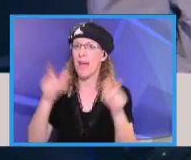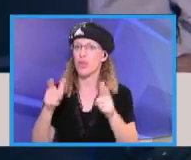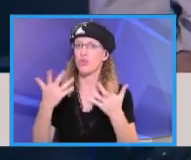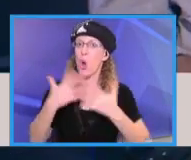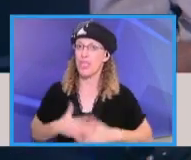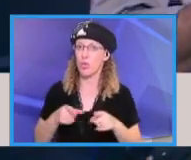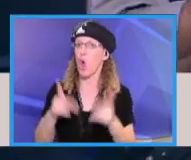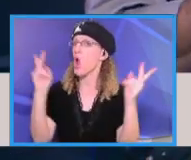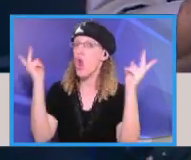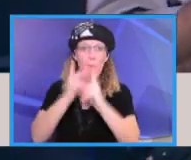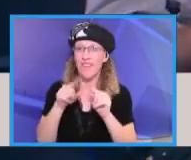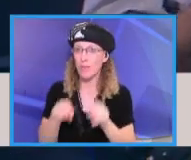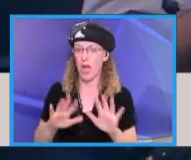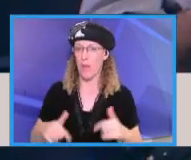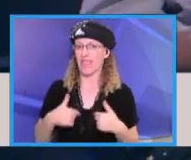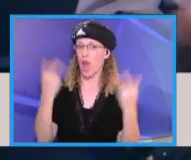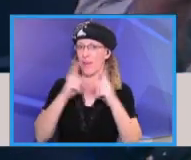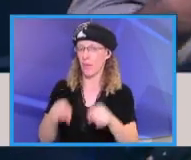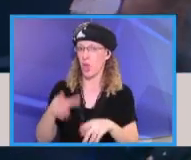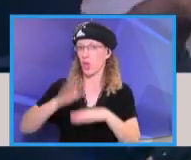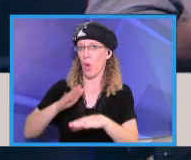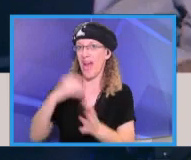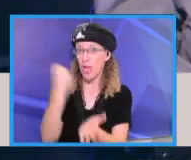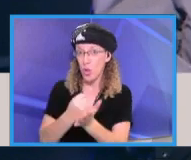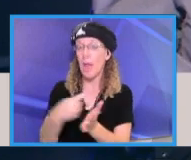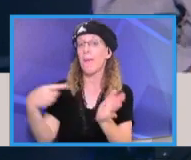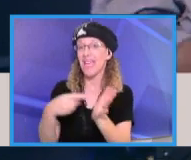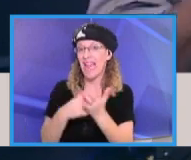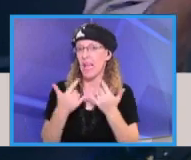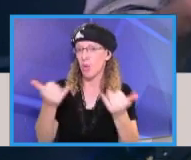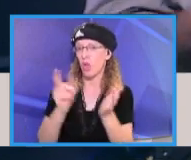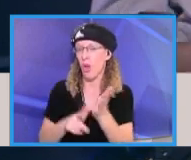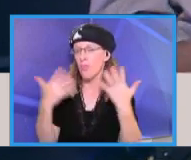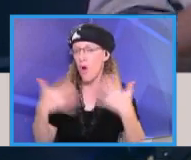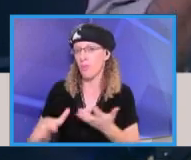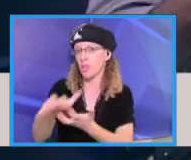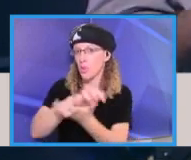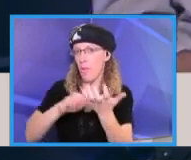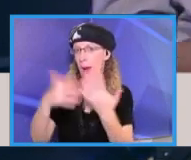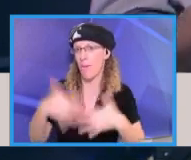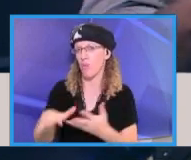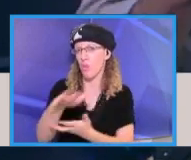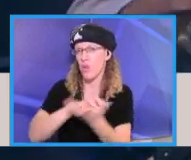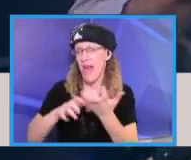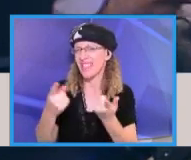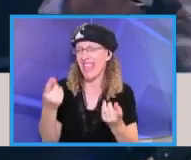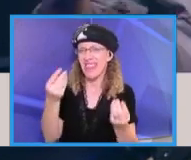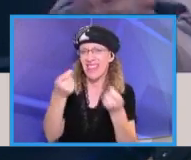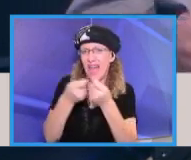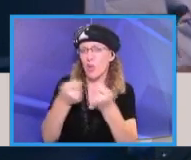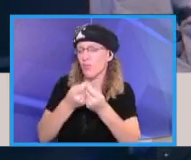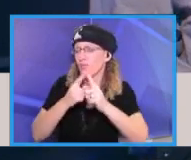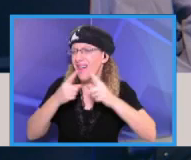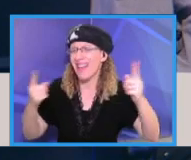שרוצים אותו לא מבינים בו, גם אני לא מבין בו, כי תחום הכשרות בגלל התקדמות הטכנולוגיה הוא מאוד מאוד מסובך, מאוד מאוד מורכב, נוגע להרבה